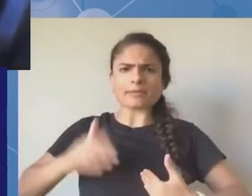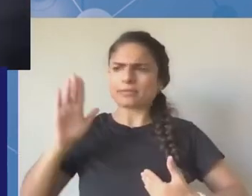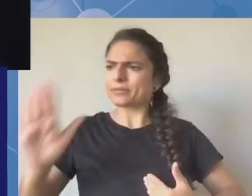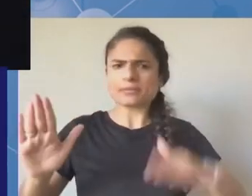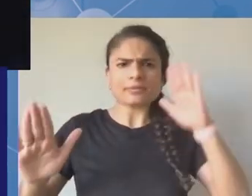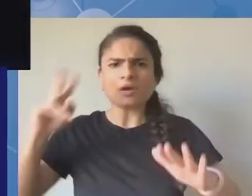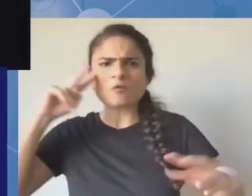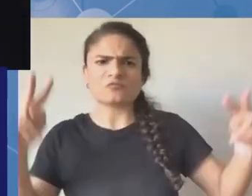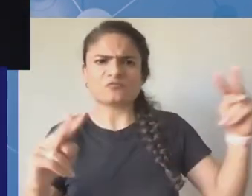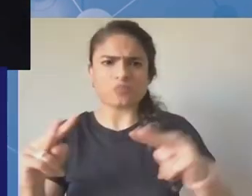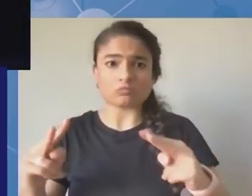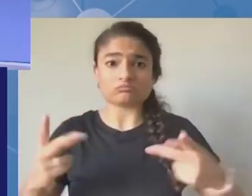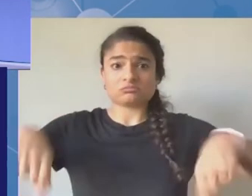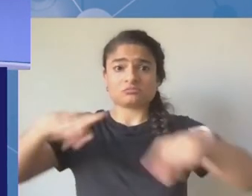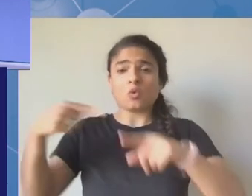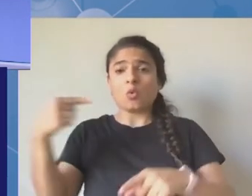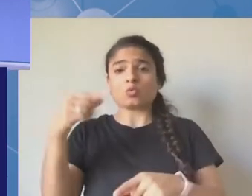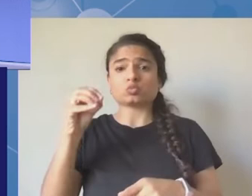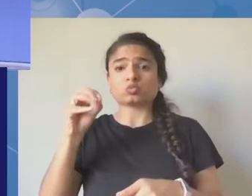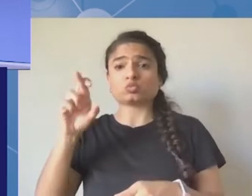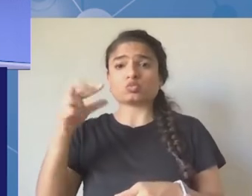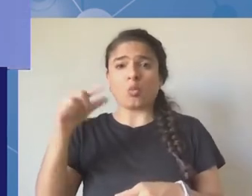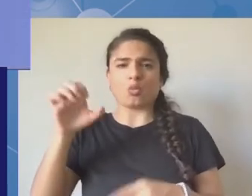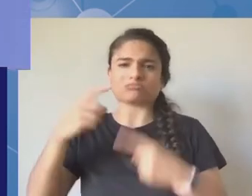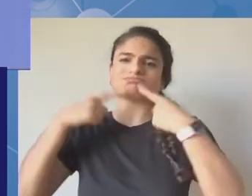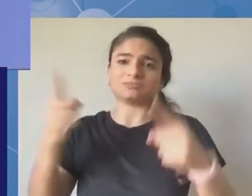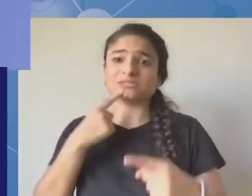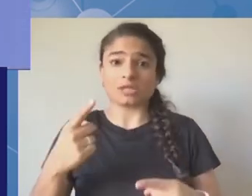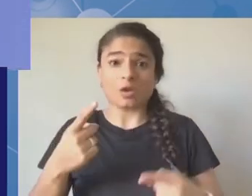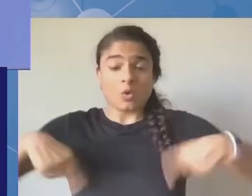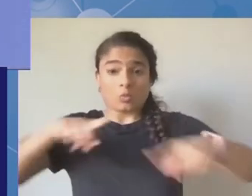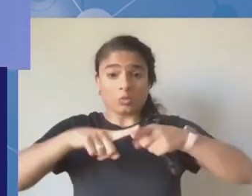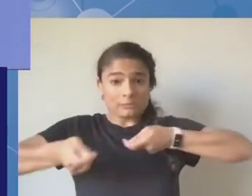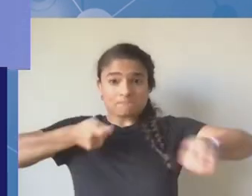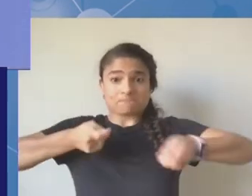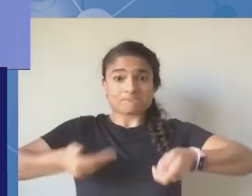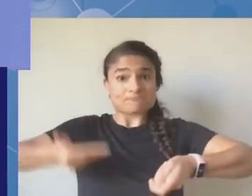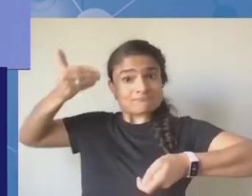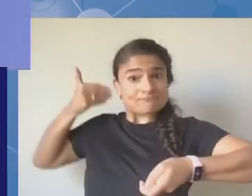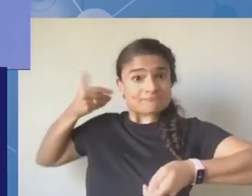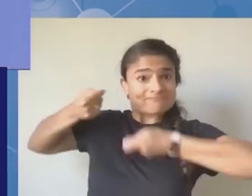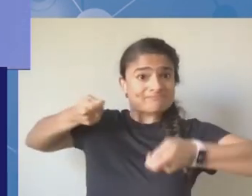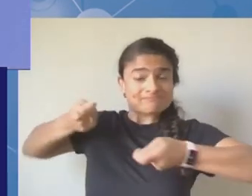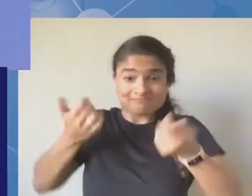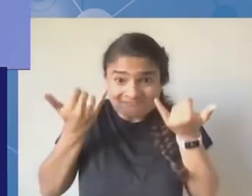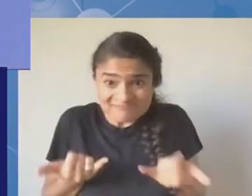حول صورة الإنترنت، هل هو ديمقراطي بالكامل فعلا؟